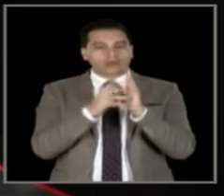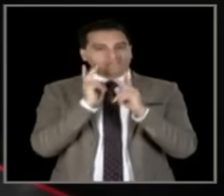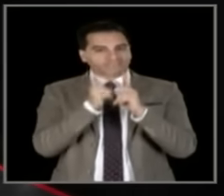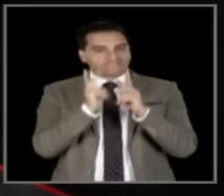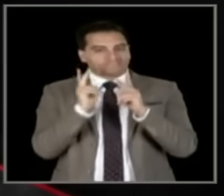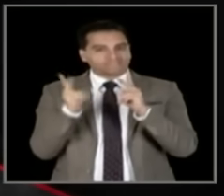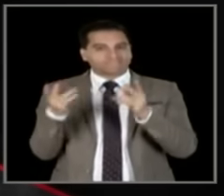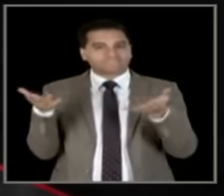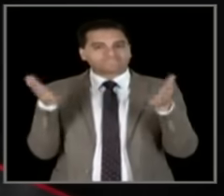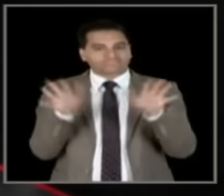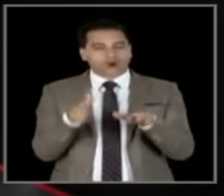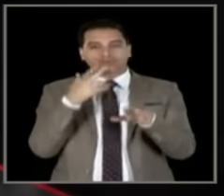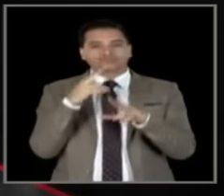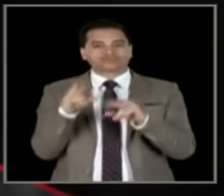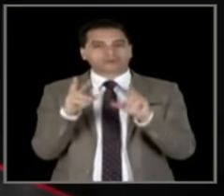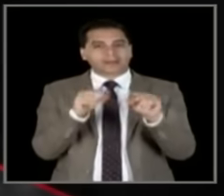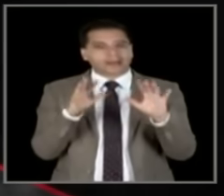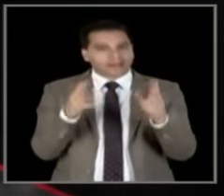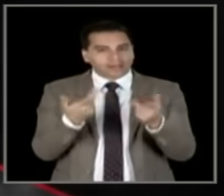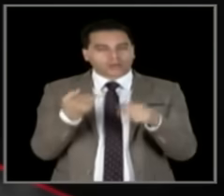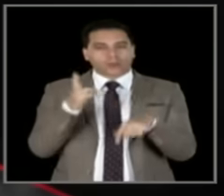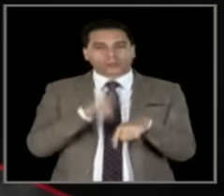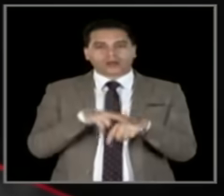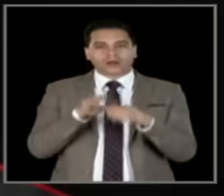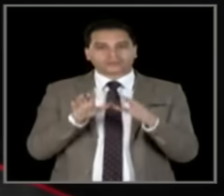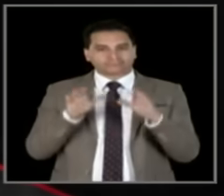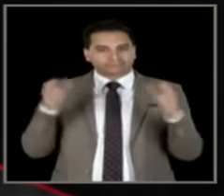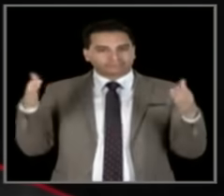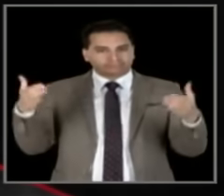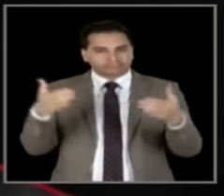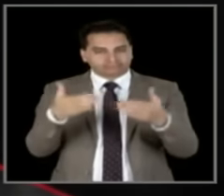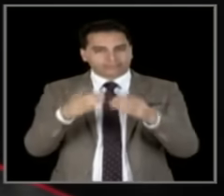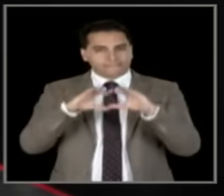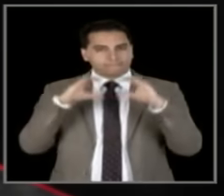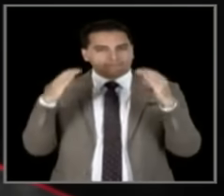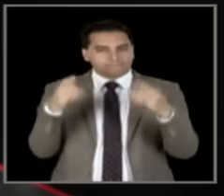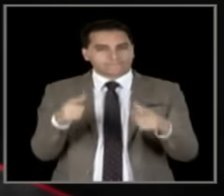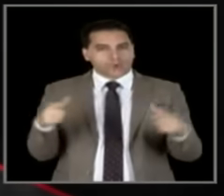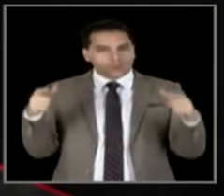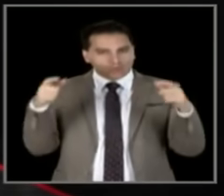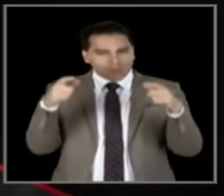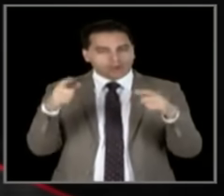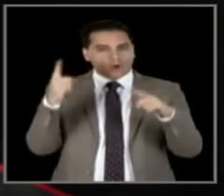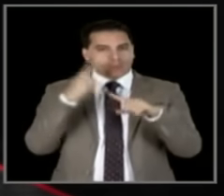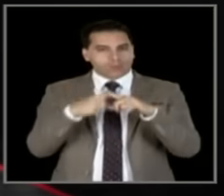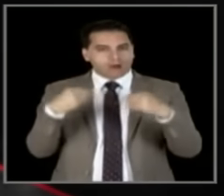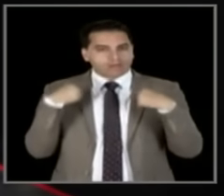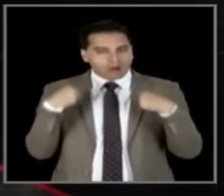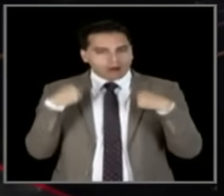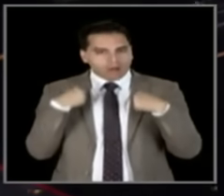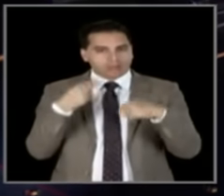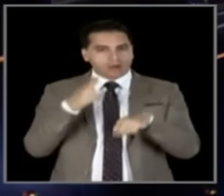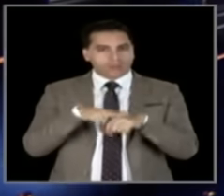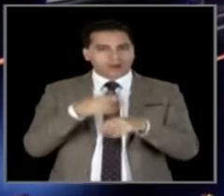النظرية والعملية وبعض المعاهد العليا وقاعات مجهزة للمؤتمرات وقرية أولمبية ومدينة